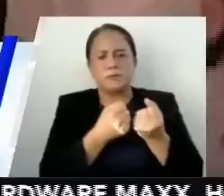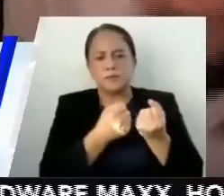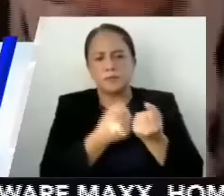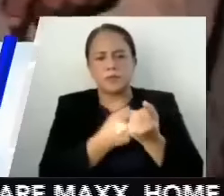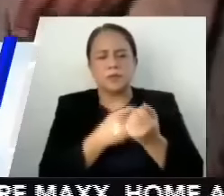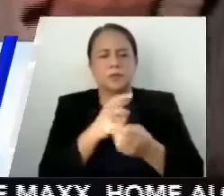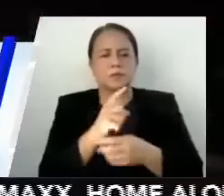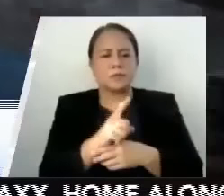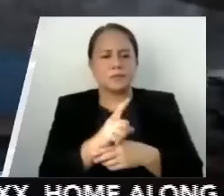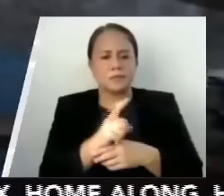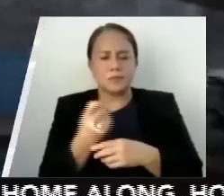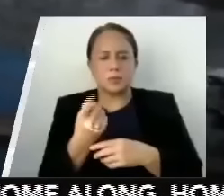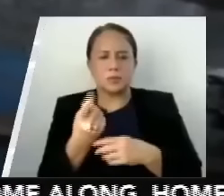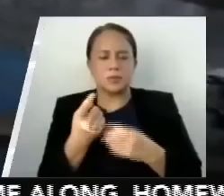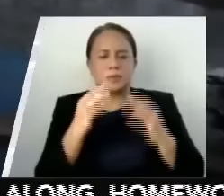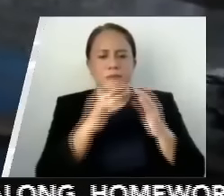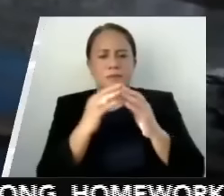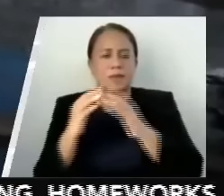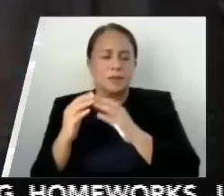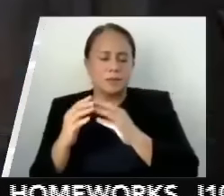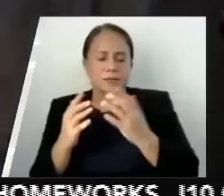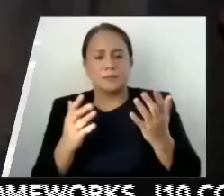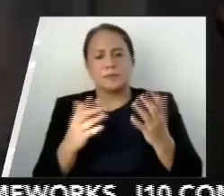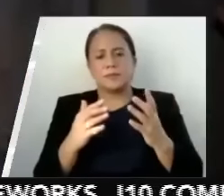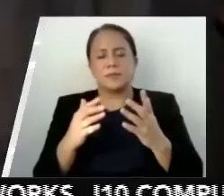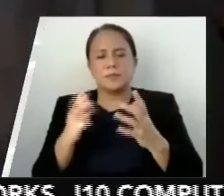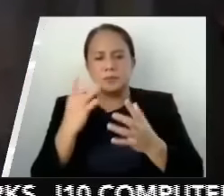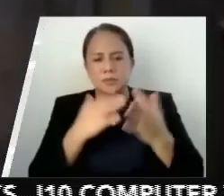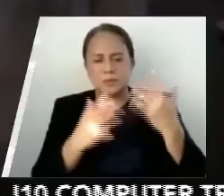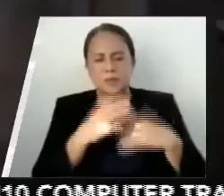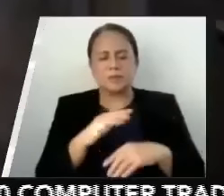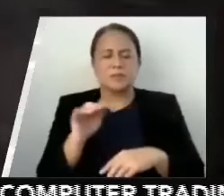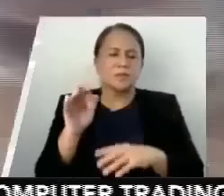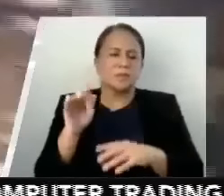mahigit 50 pamilya ang apektado. Walang naiulat na nasaktan o nasawi.